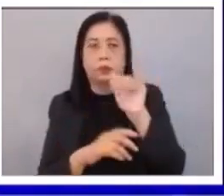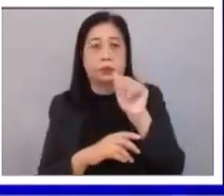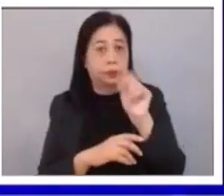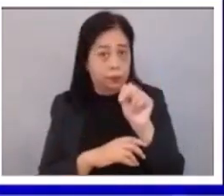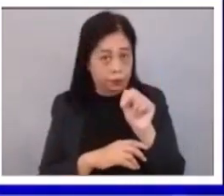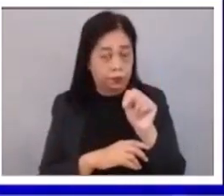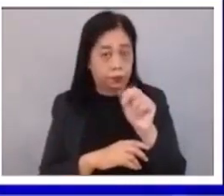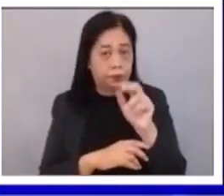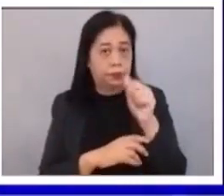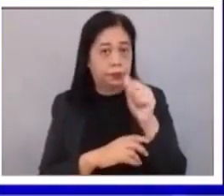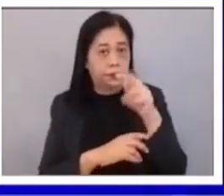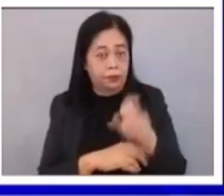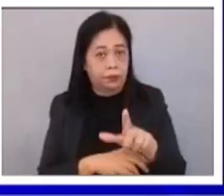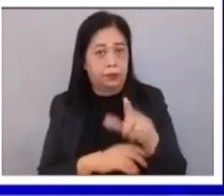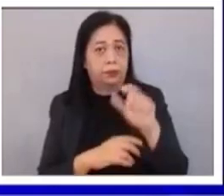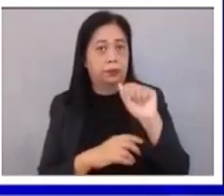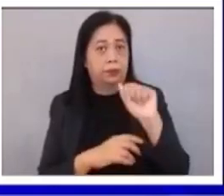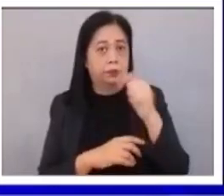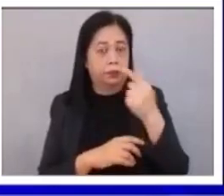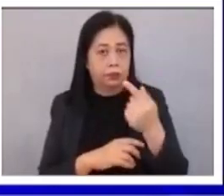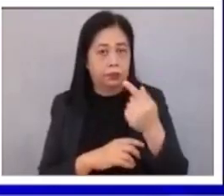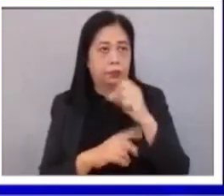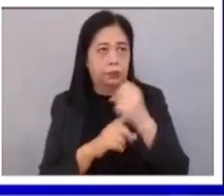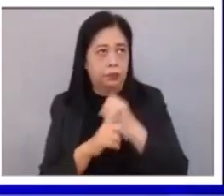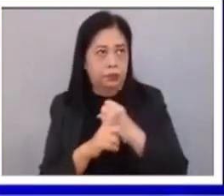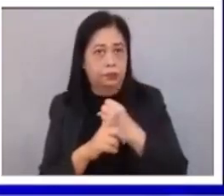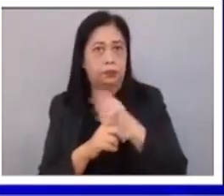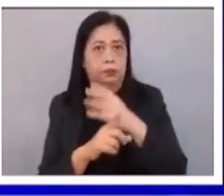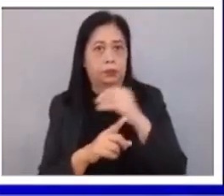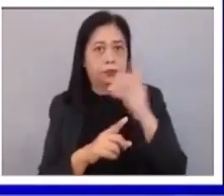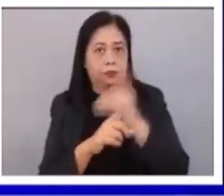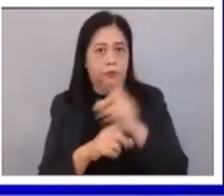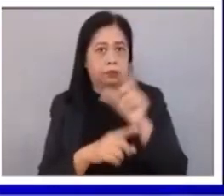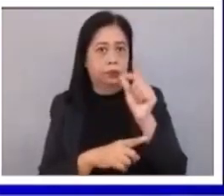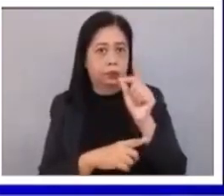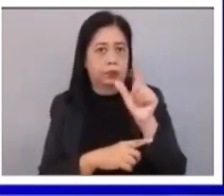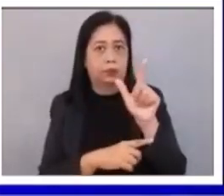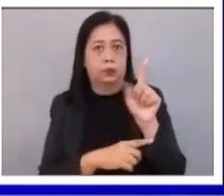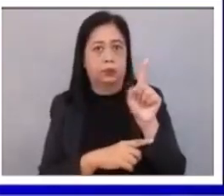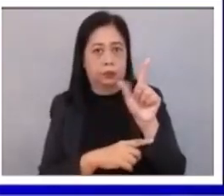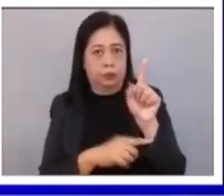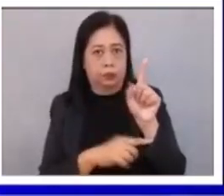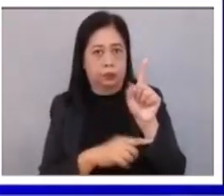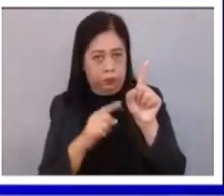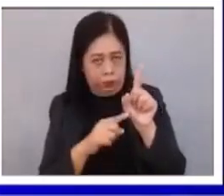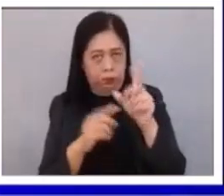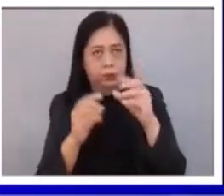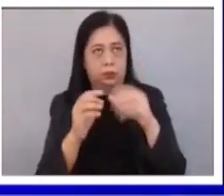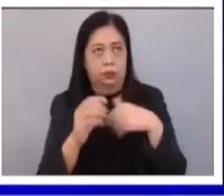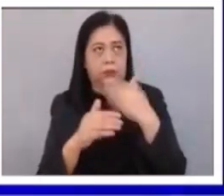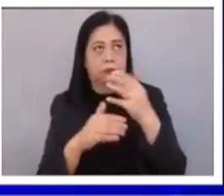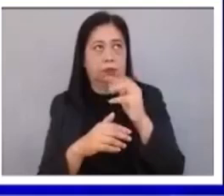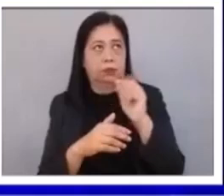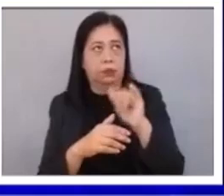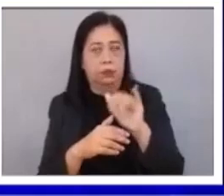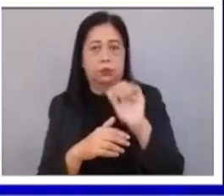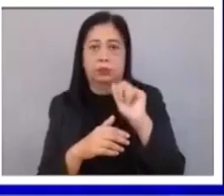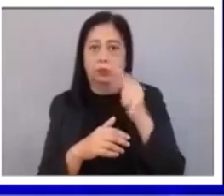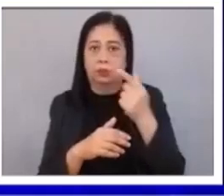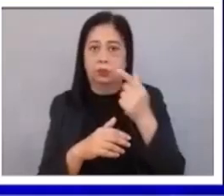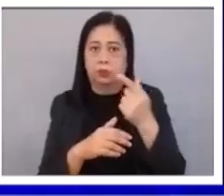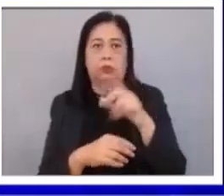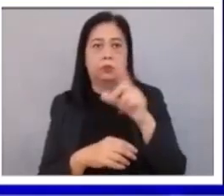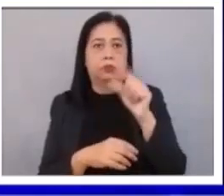Abril, Agosto, Setyembre at Disyembre 2021 at Mayo at Agosto